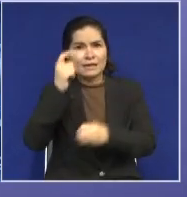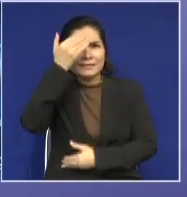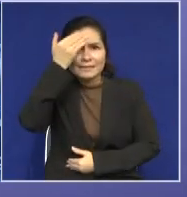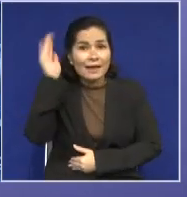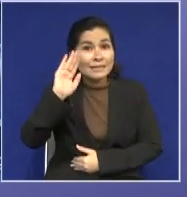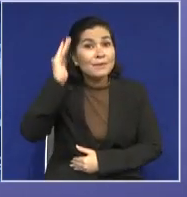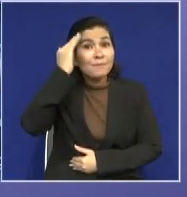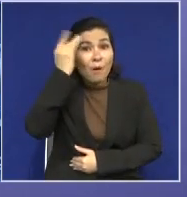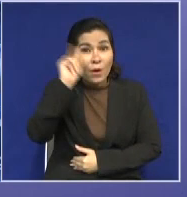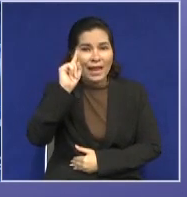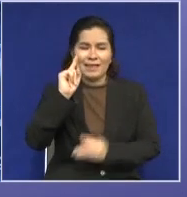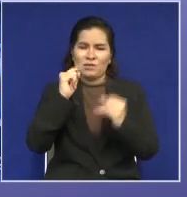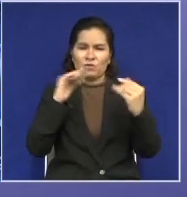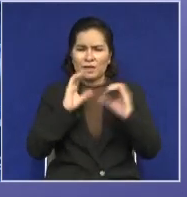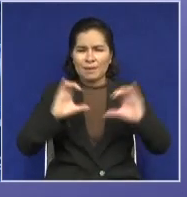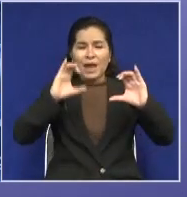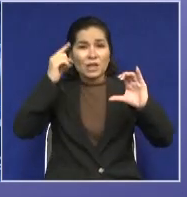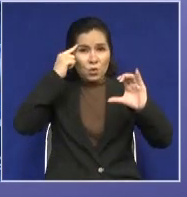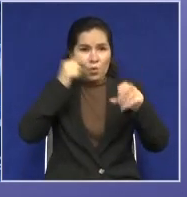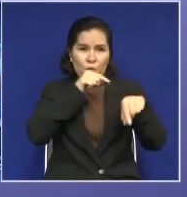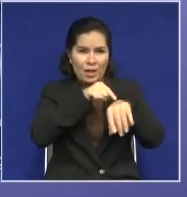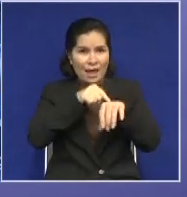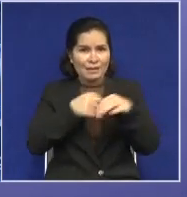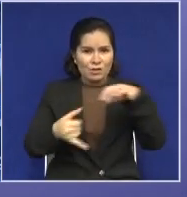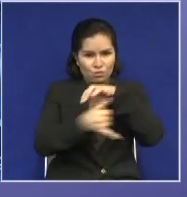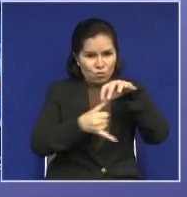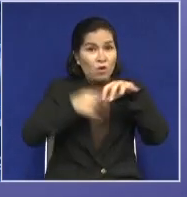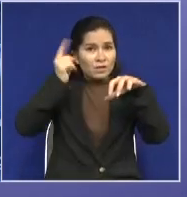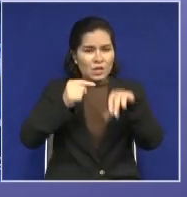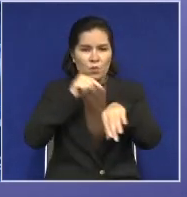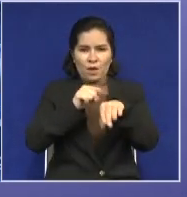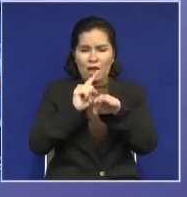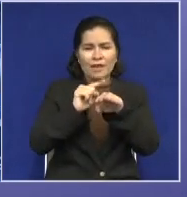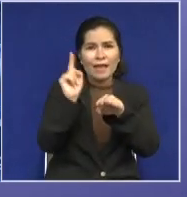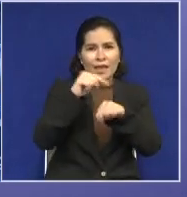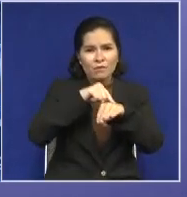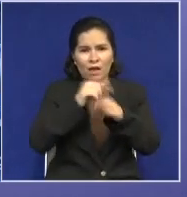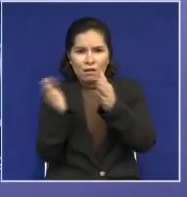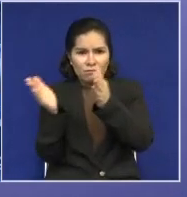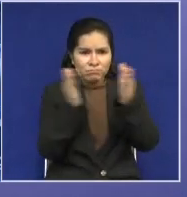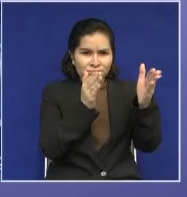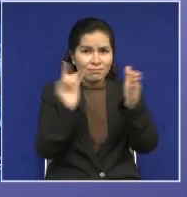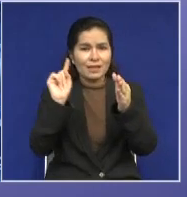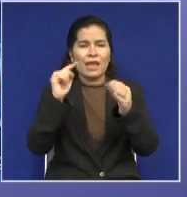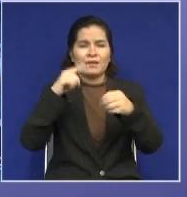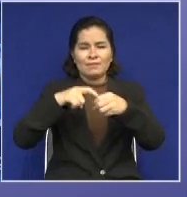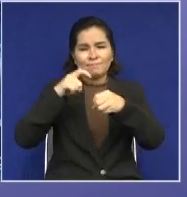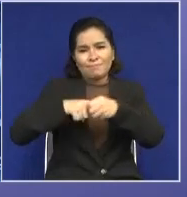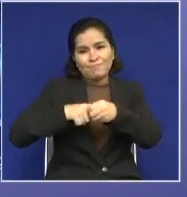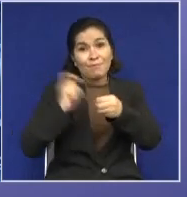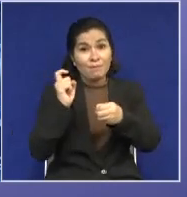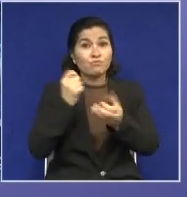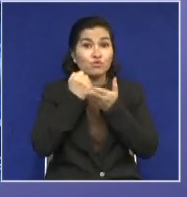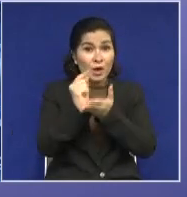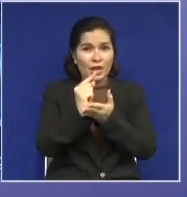ทราบว่าระยะเวลาที่เราใช้บริการจริงๆในการเข้าและออกอยู่ในช่วงเวลาใดแล้วก็การสแกนออกค่ะก็จะทำให้ทราบ